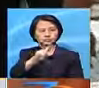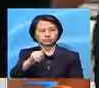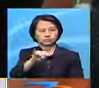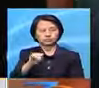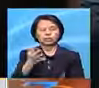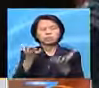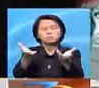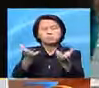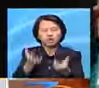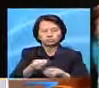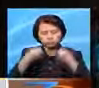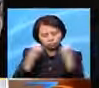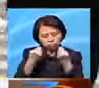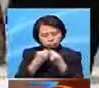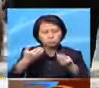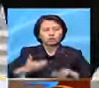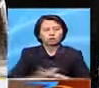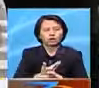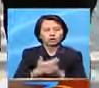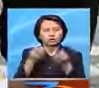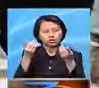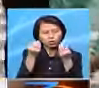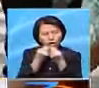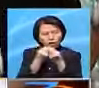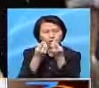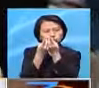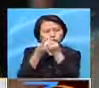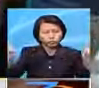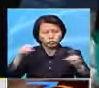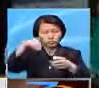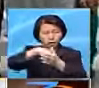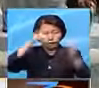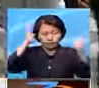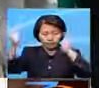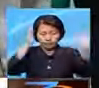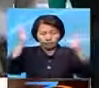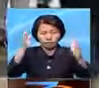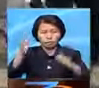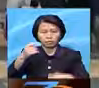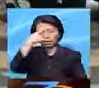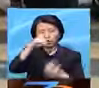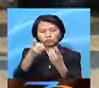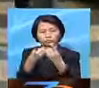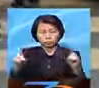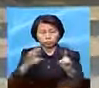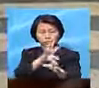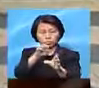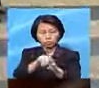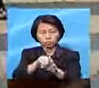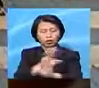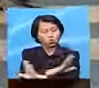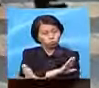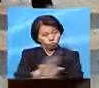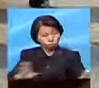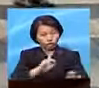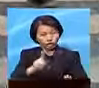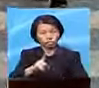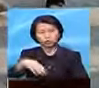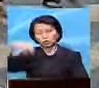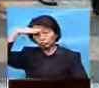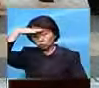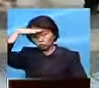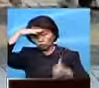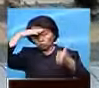Yus yang mahukan statistik terkini kadar penceraian di Malaysia manakala bagi penceraian melibatkan pasangan bukan Islam Negeri